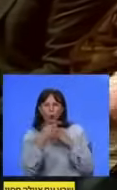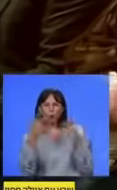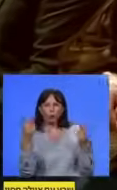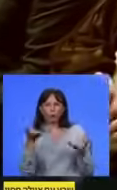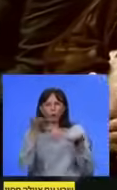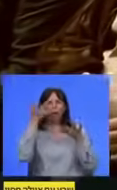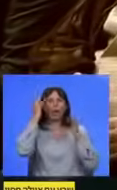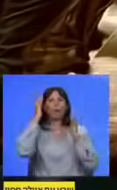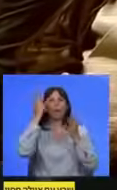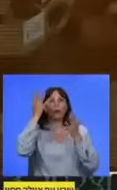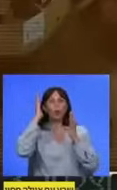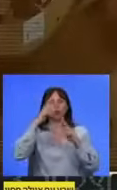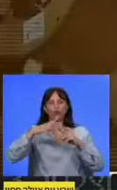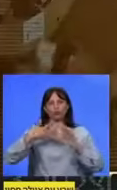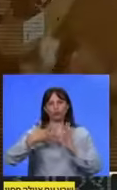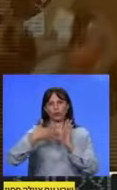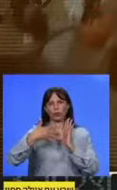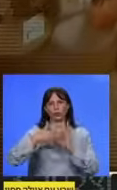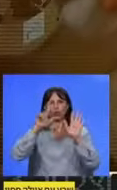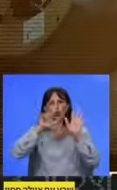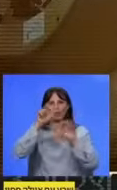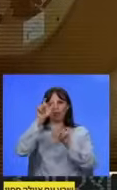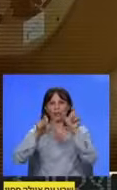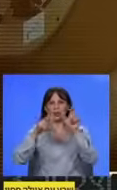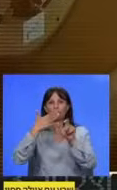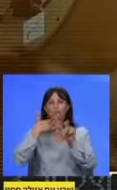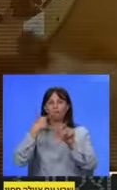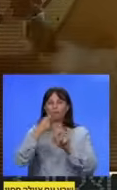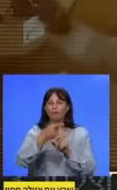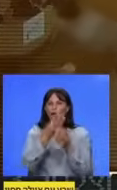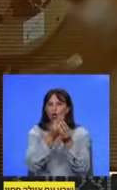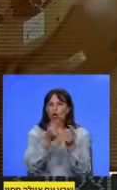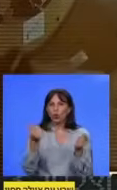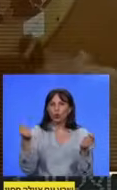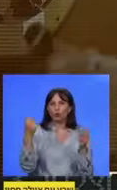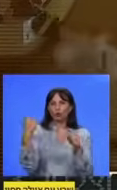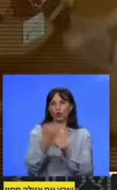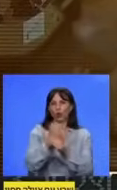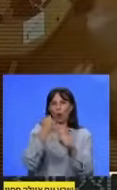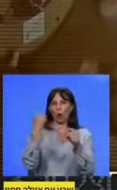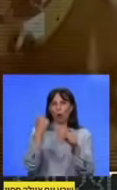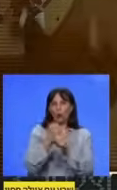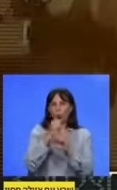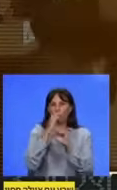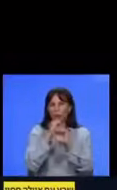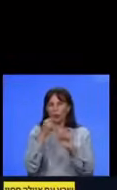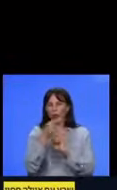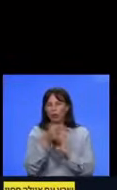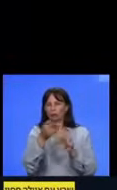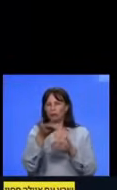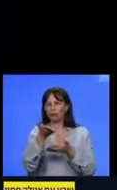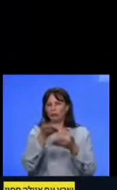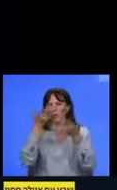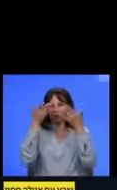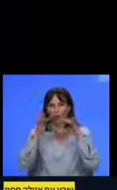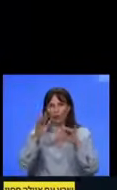ביותר שנחקרו כאן. שבעה אזרחים ישראלים חשודים שפעלו כסוכנים בשירות איראן.